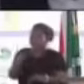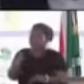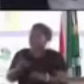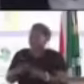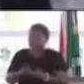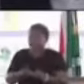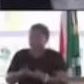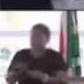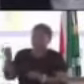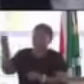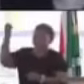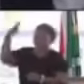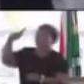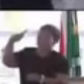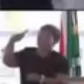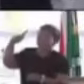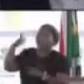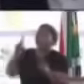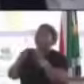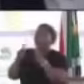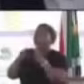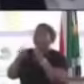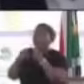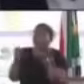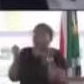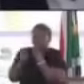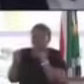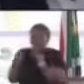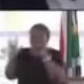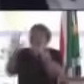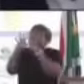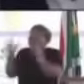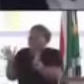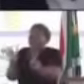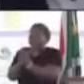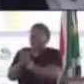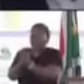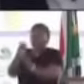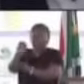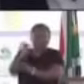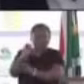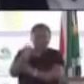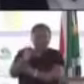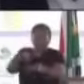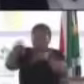ubusika nehlobo. Yonke into iyavuma nje lapha ejozini.